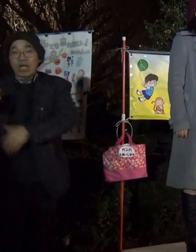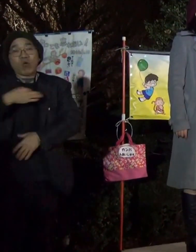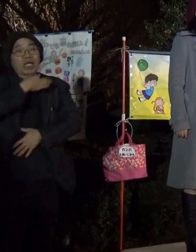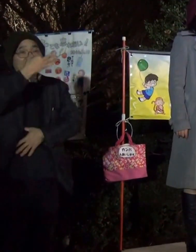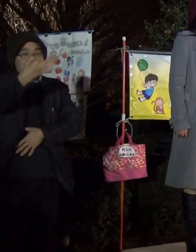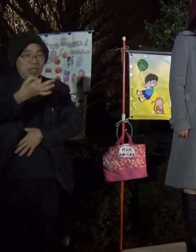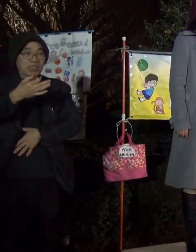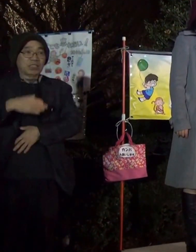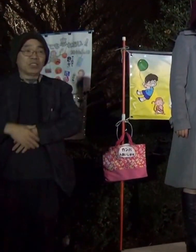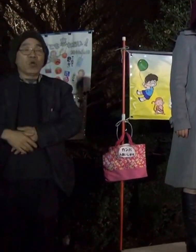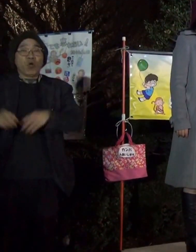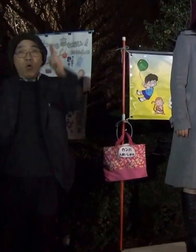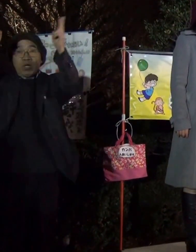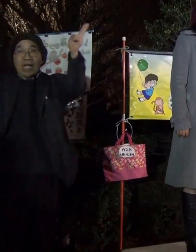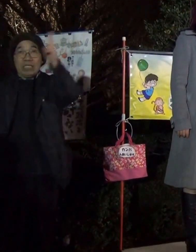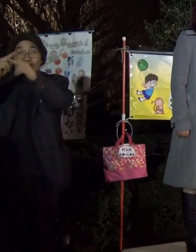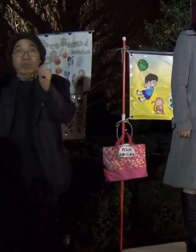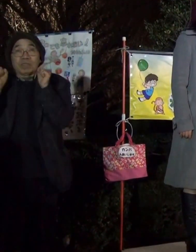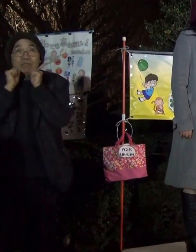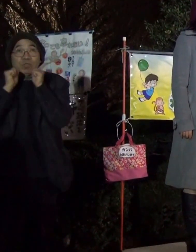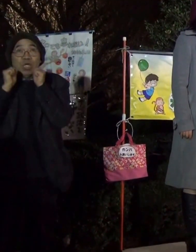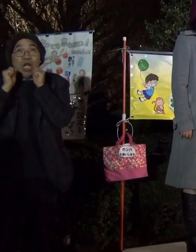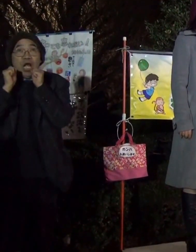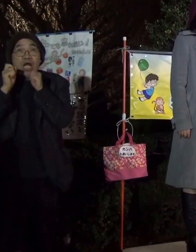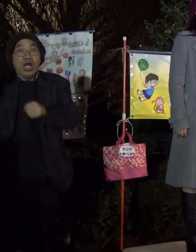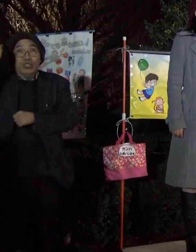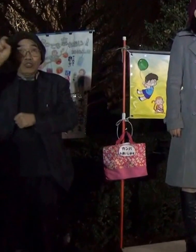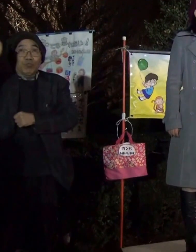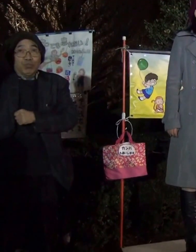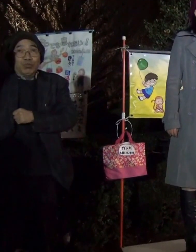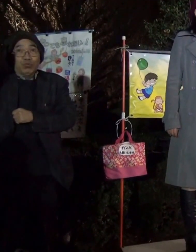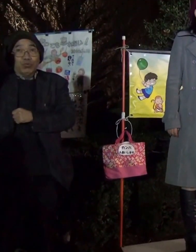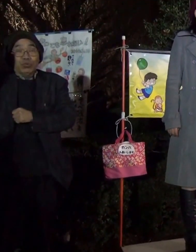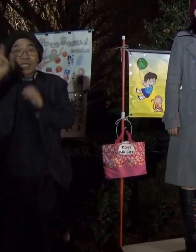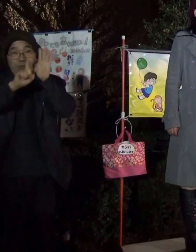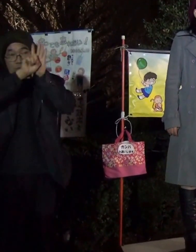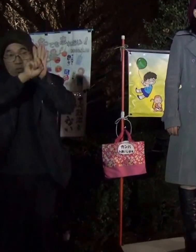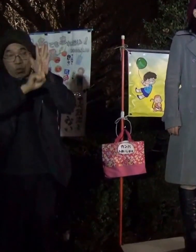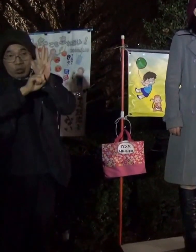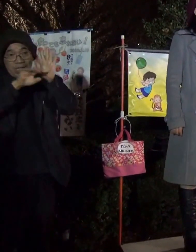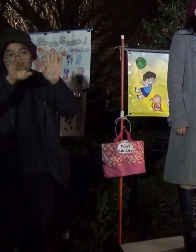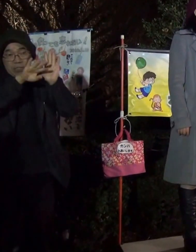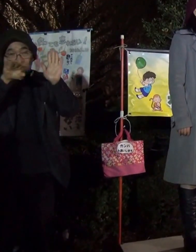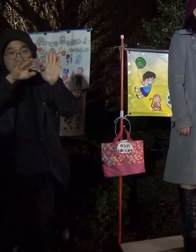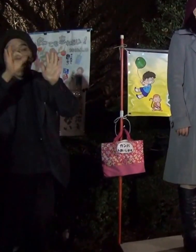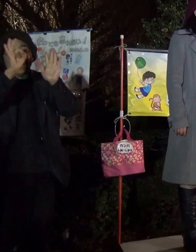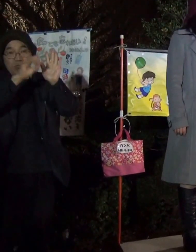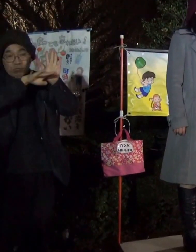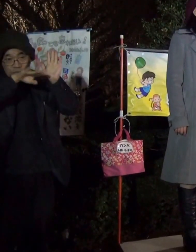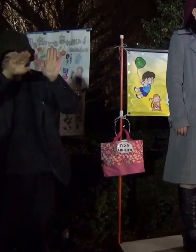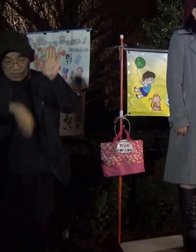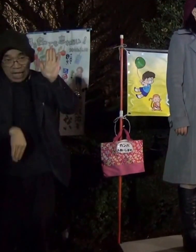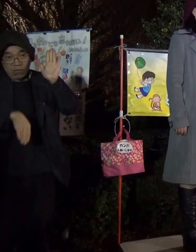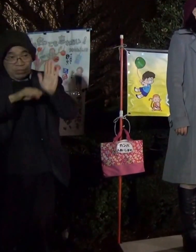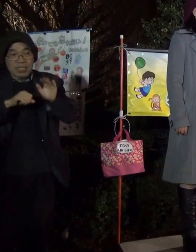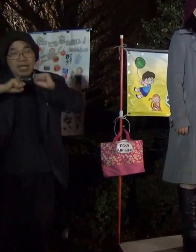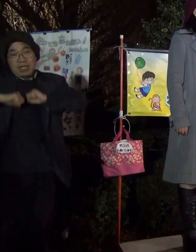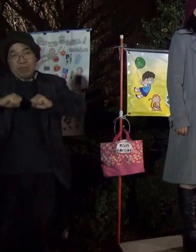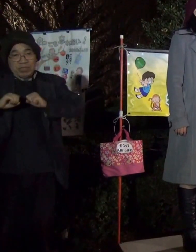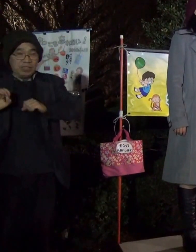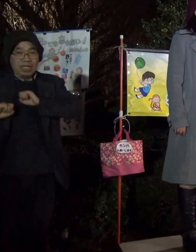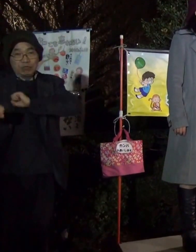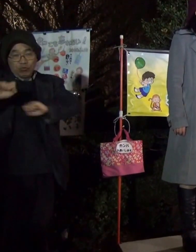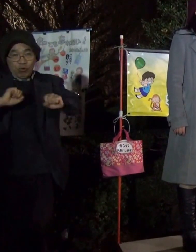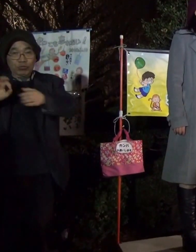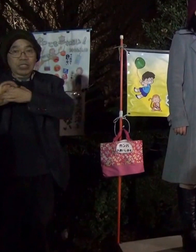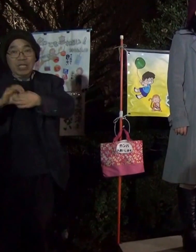北海道庁前はもう10分でもいいからって、氷点下の中、吹雪の中でも頑張っていらっしゃいます。本当に私たち一緒